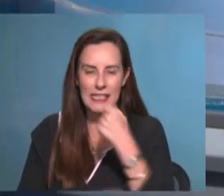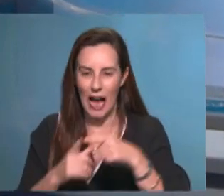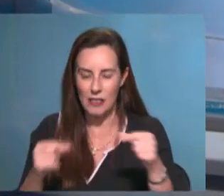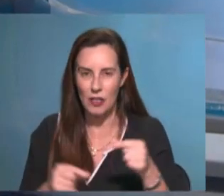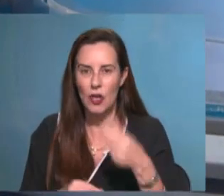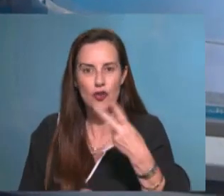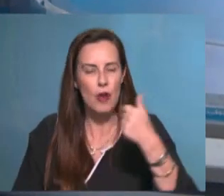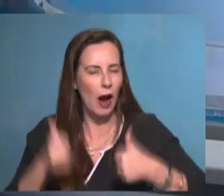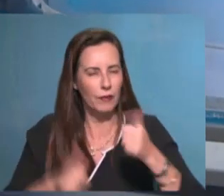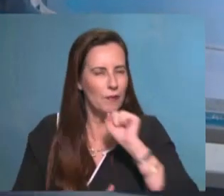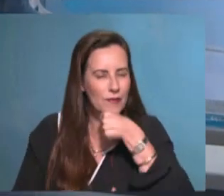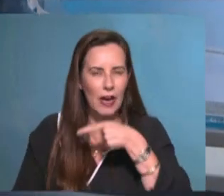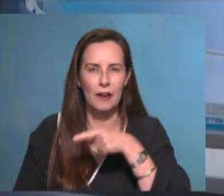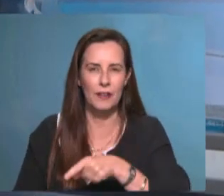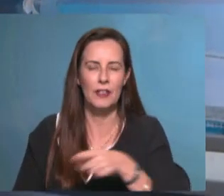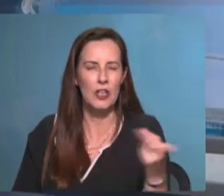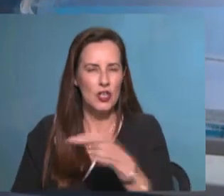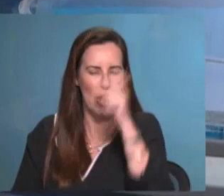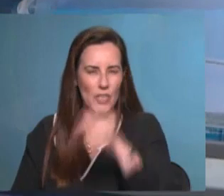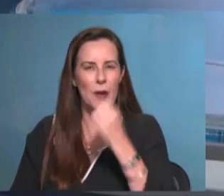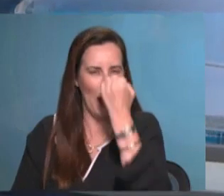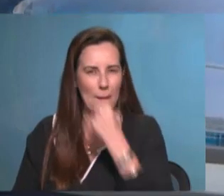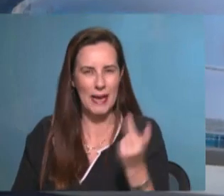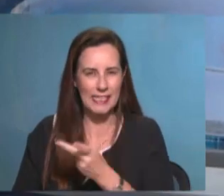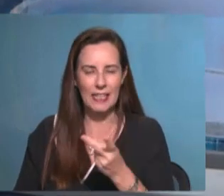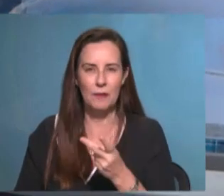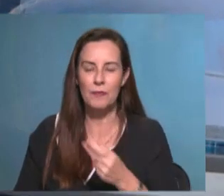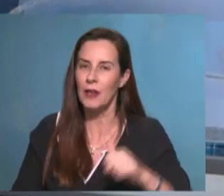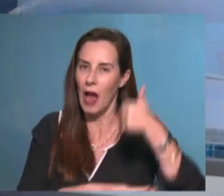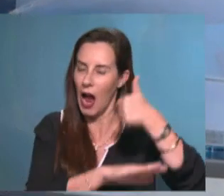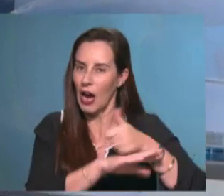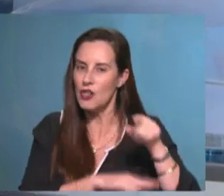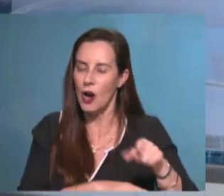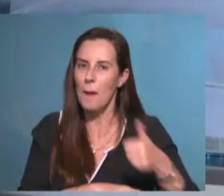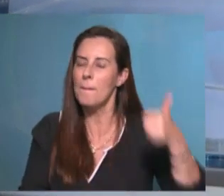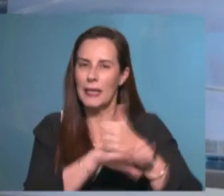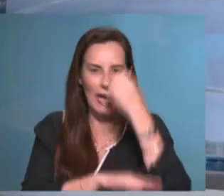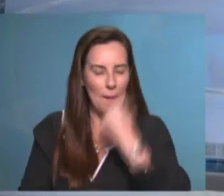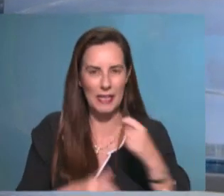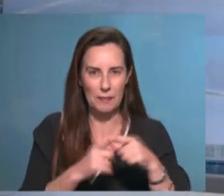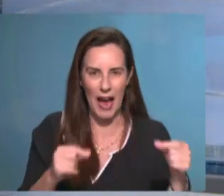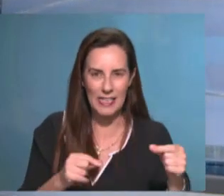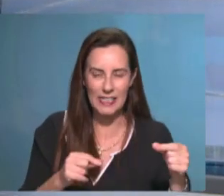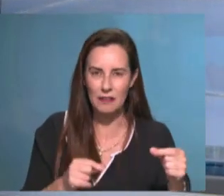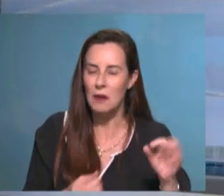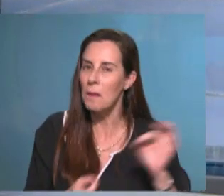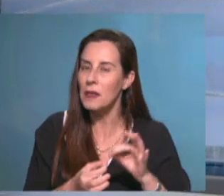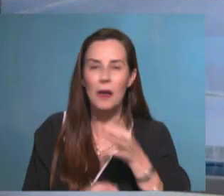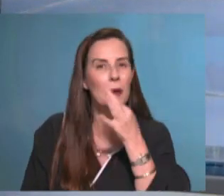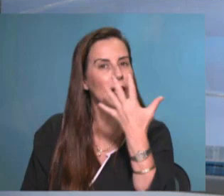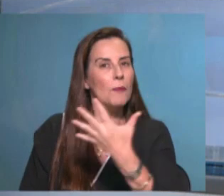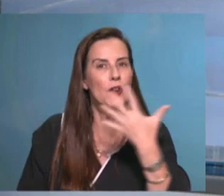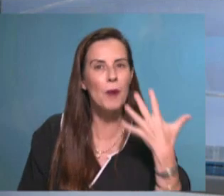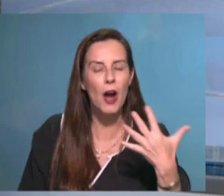היריבים הוותיקים, יחיא סינואר וסלח אל-ערורי. הראשון, סינואר, מנהיג חמאס בעזה, בסך הכל בין